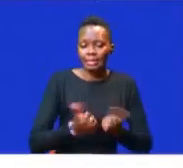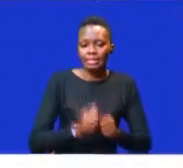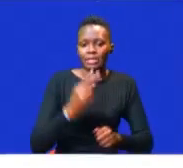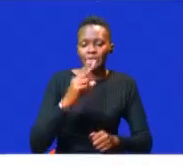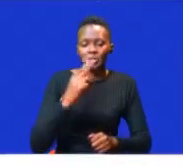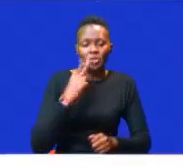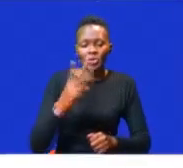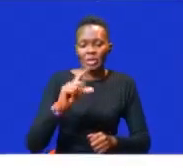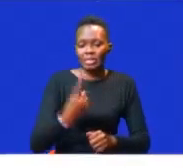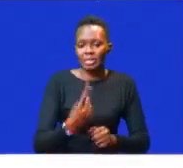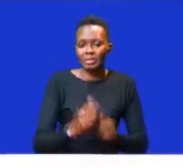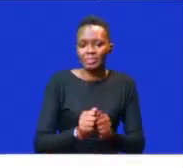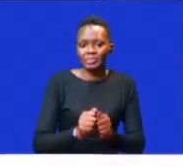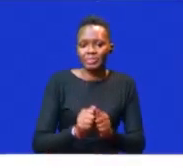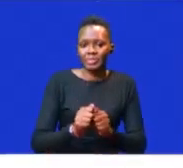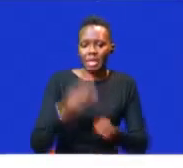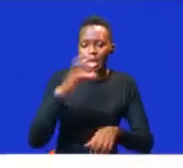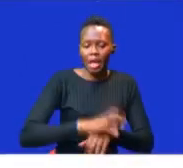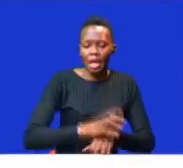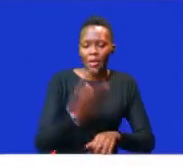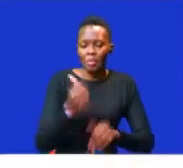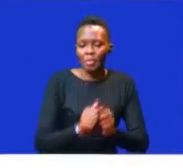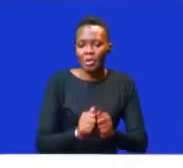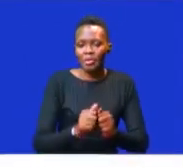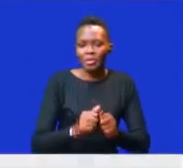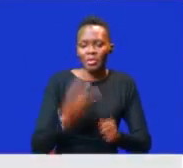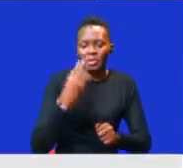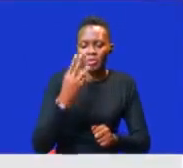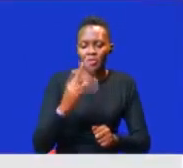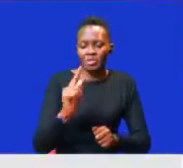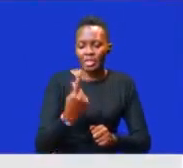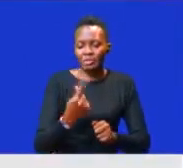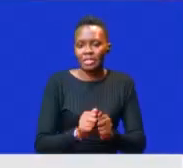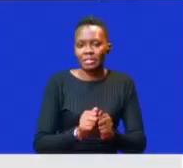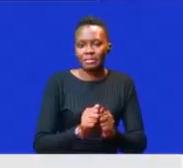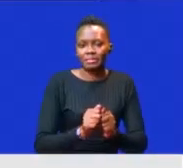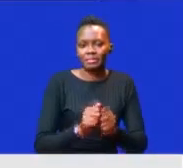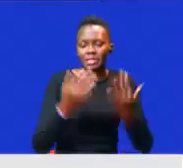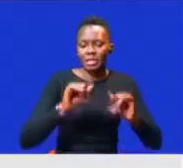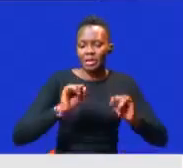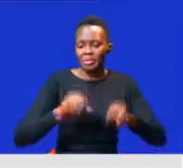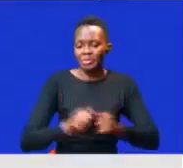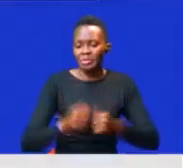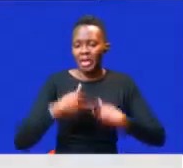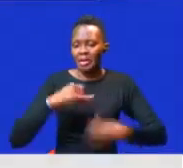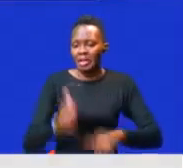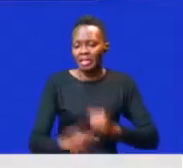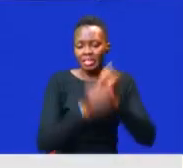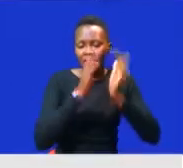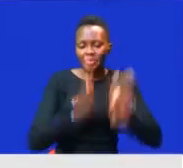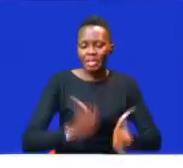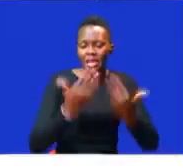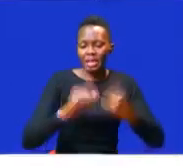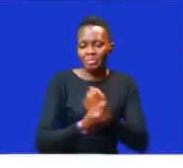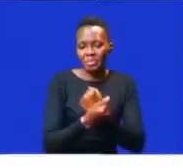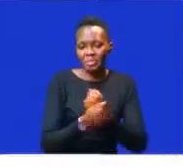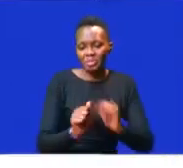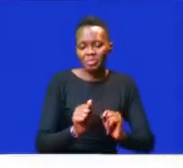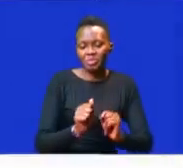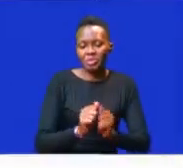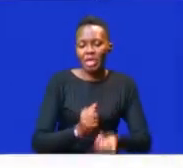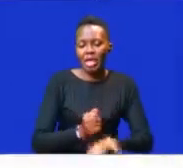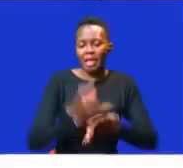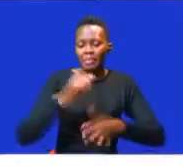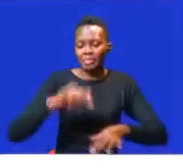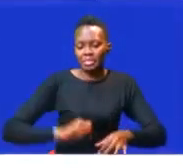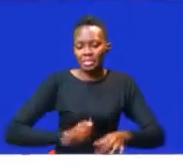ewaka. Fair, ensi nalofangwe, itenuk duogo. Timodam kawuthi makoy, saan konyal, okonyal konyo